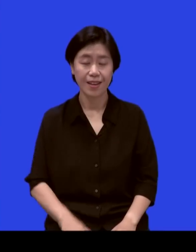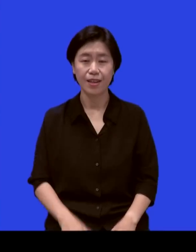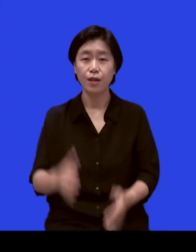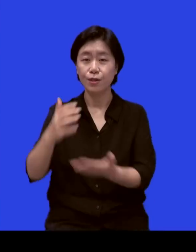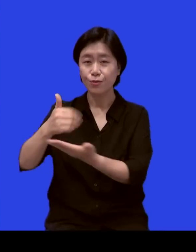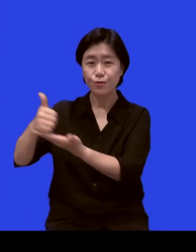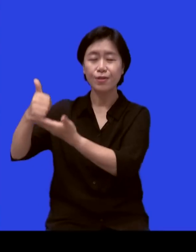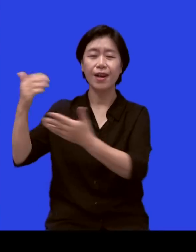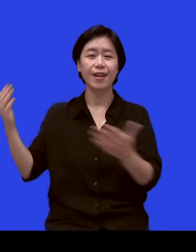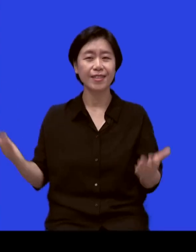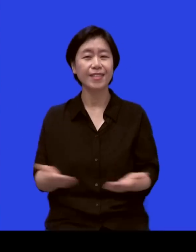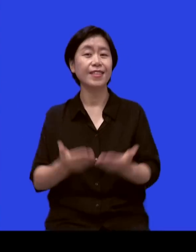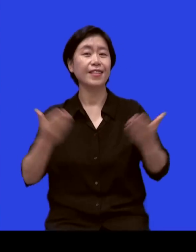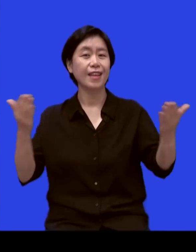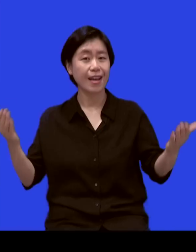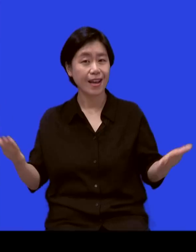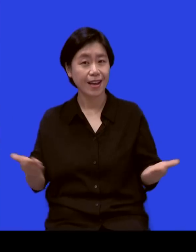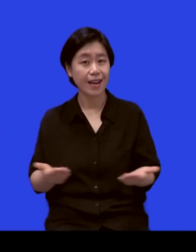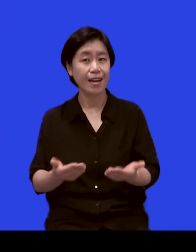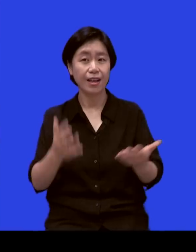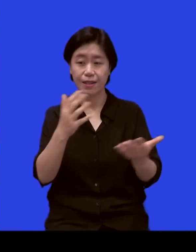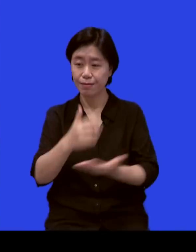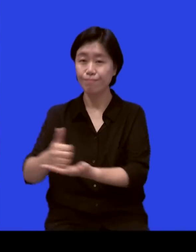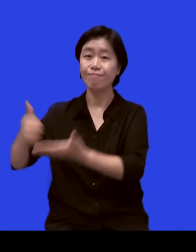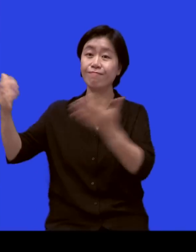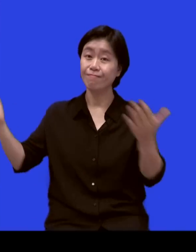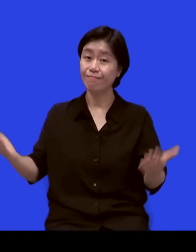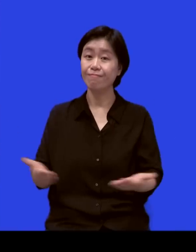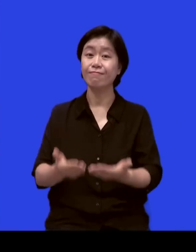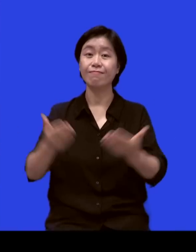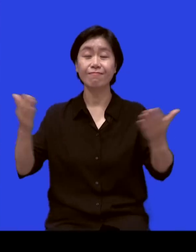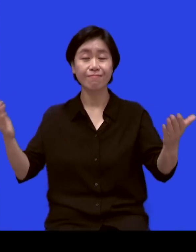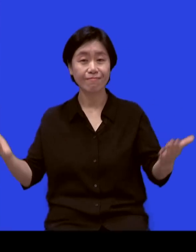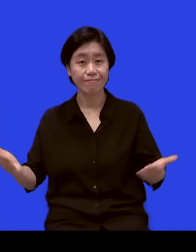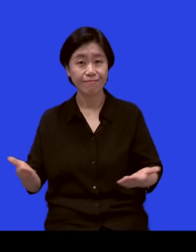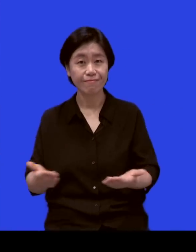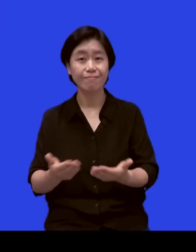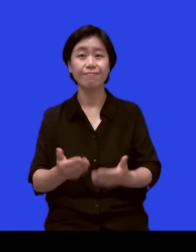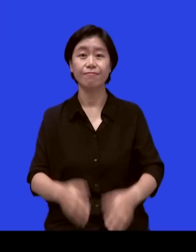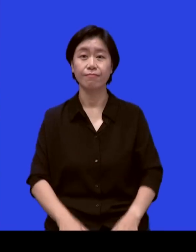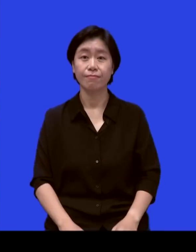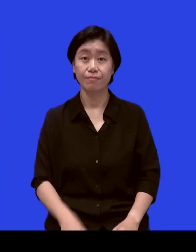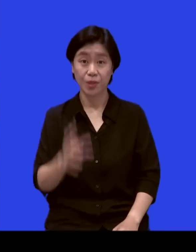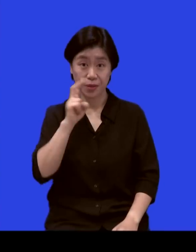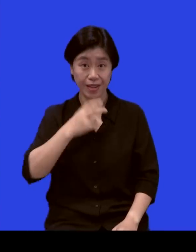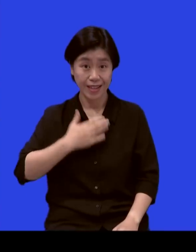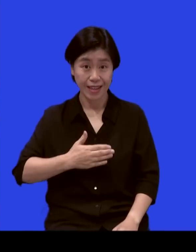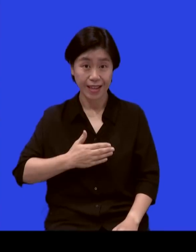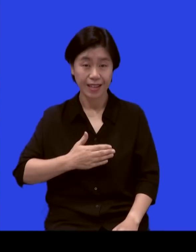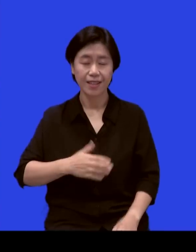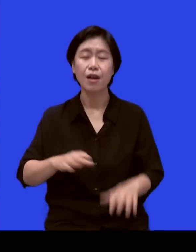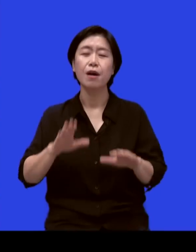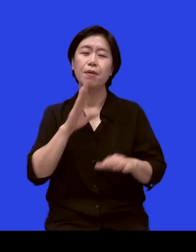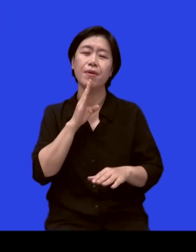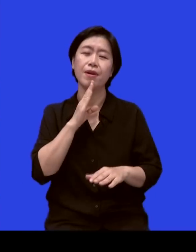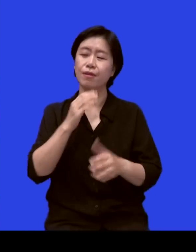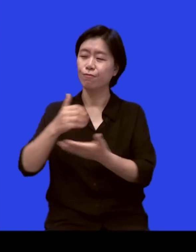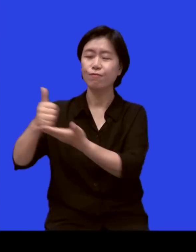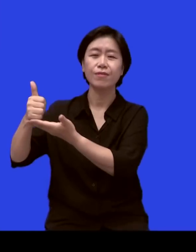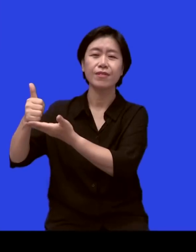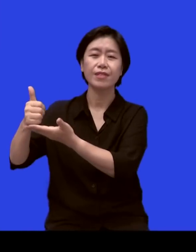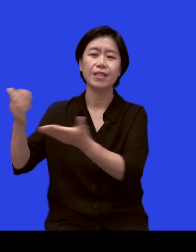주가 일하시네, 주가 일하시네. 맞아요. 주님이 일을 하시거든요.